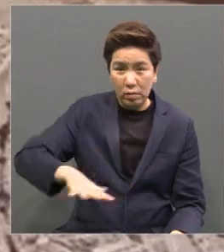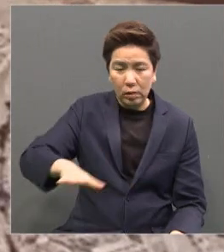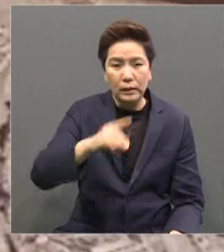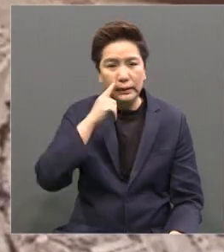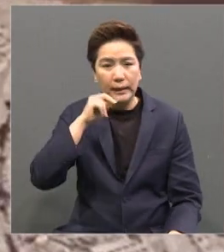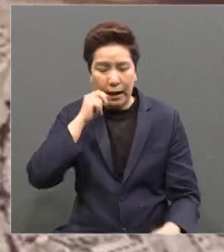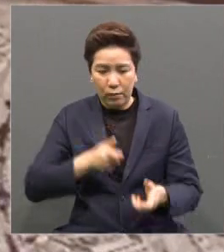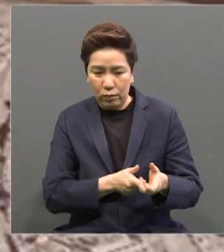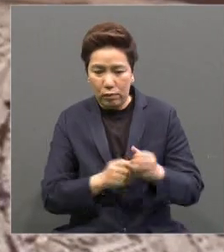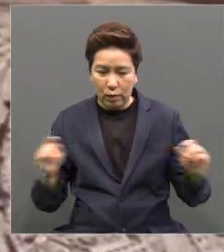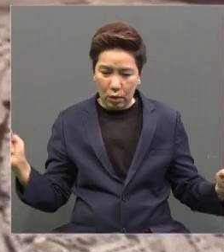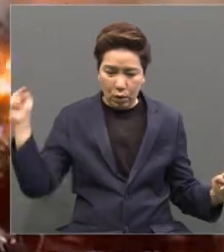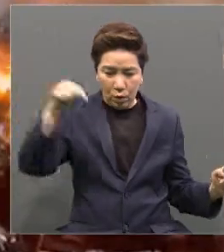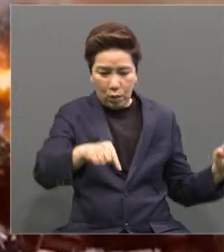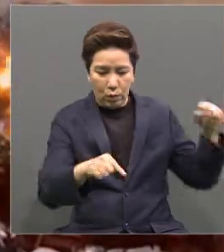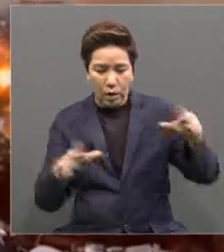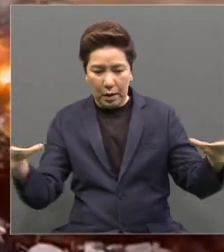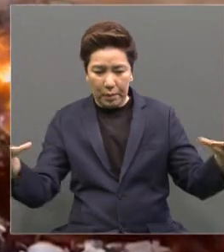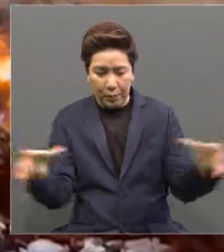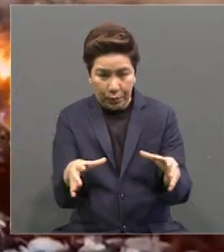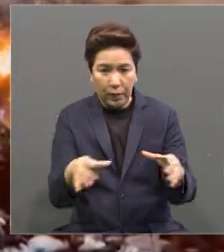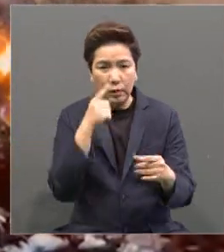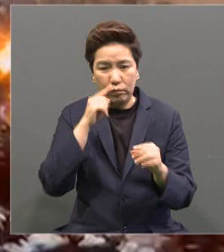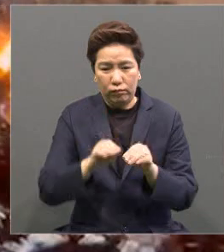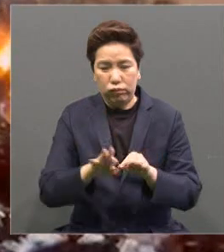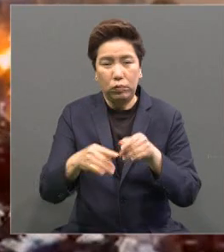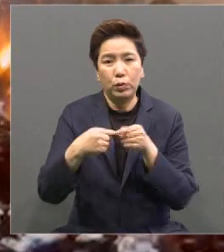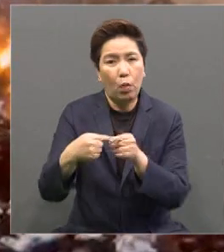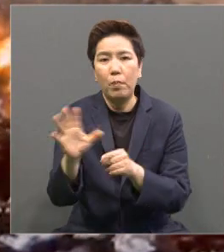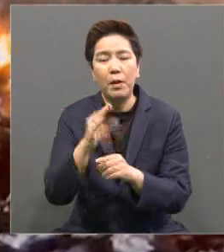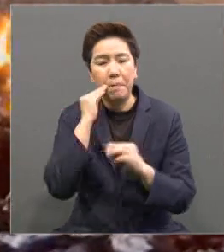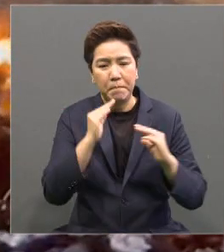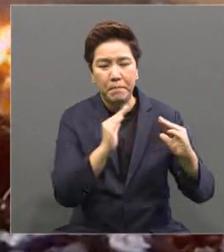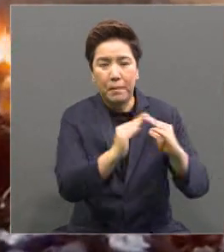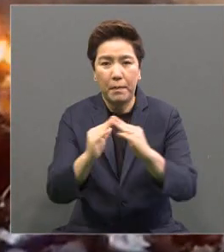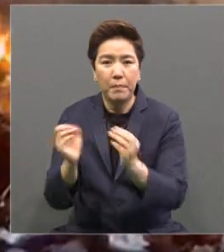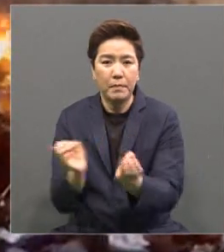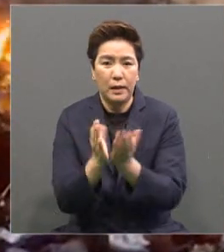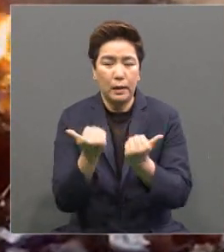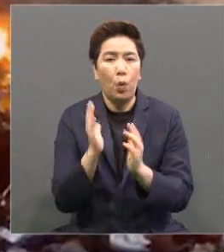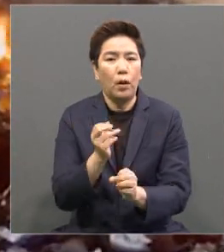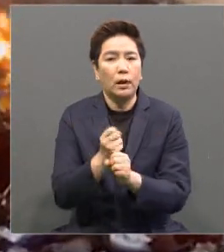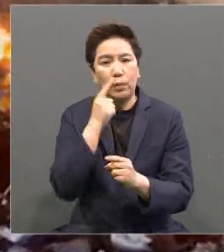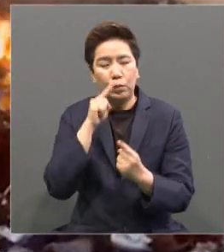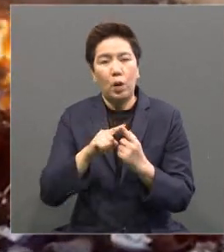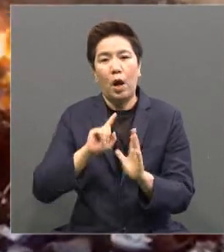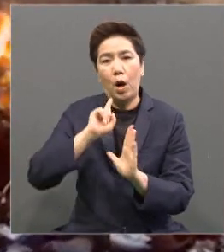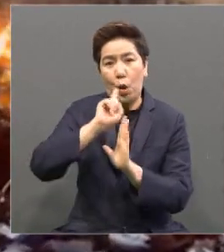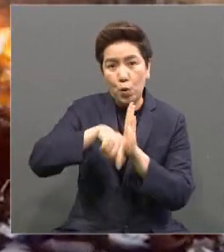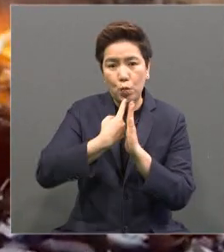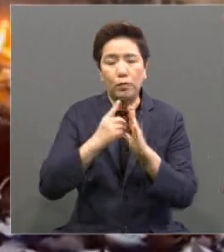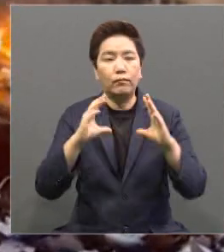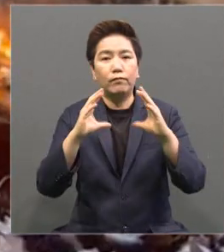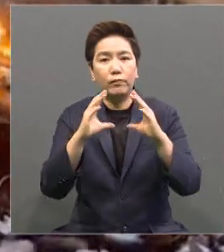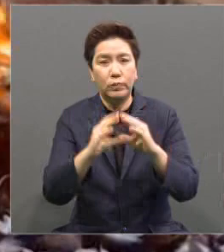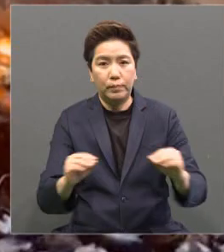ได้เร่งฉีดน้ำสกัดไฟให้อยู่ในวงจำกัดไม่ให้ลุกลามไปยังบ้านเรือนประชาชนซึ่งเจ้าหน้าที่เขาใช้เวลาประมาณ1ชั่วโมงเพลิงถึ